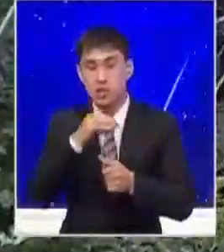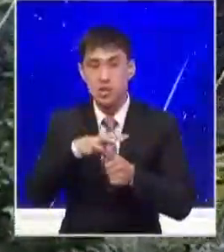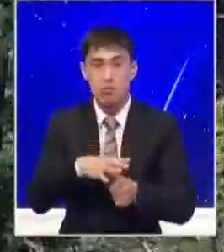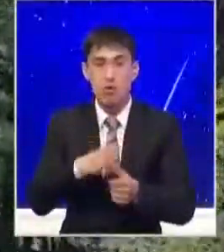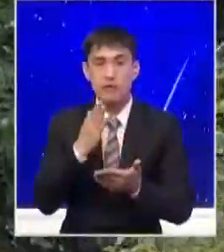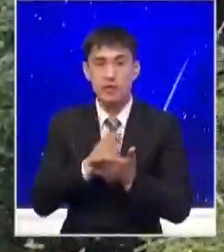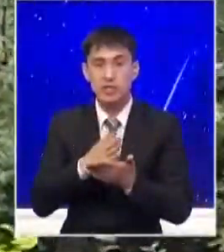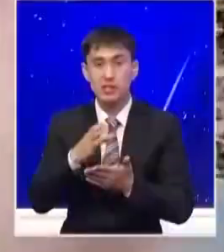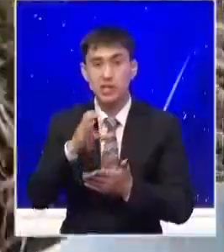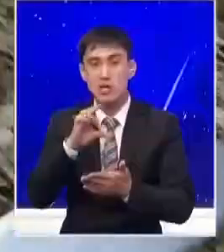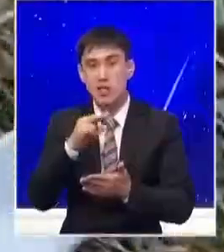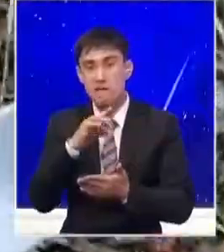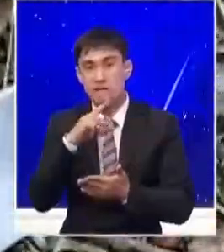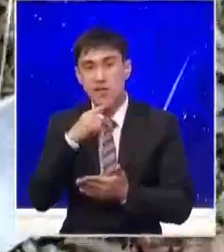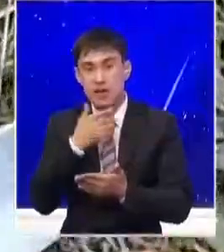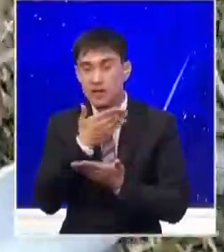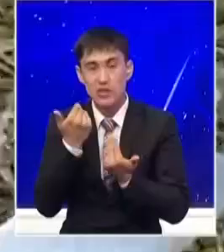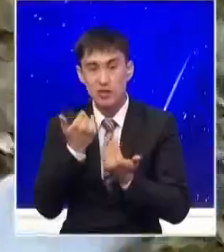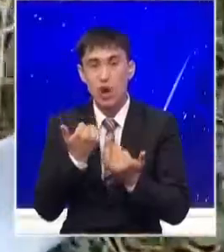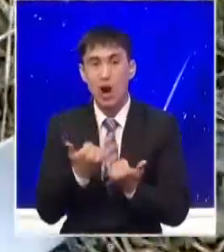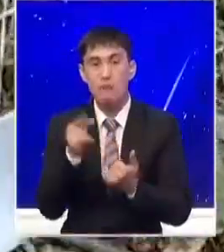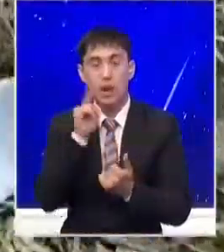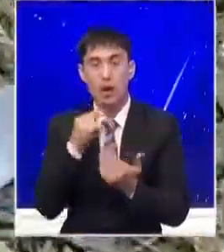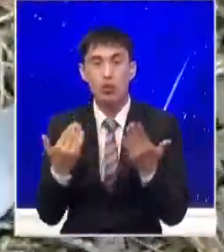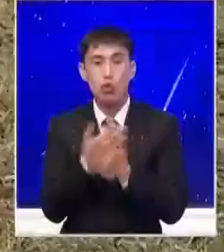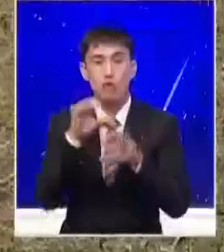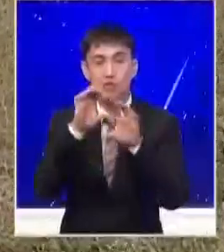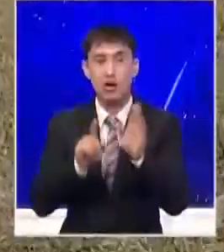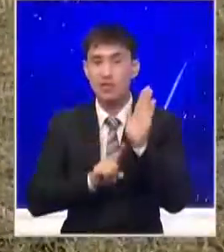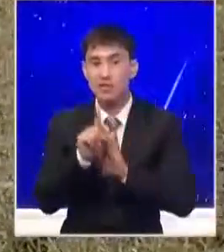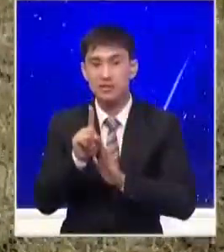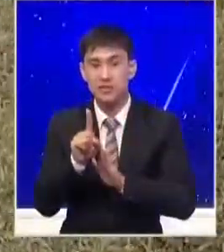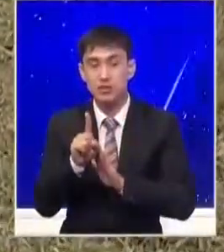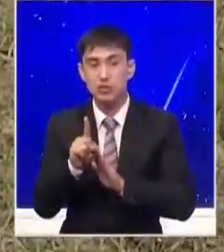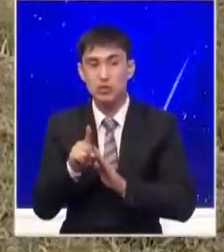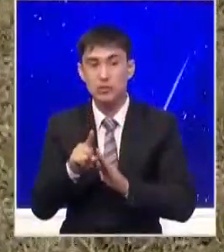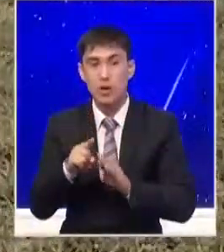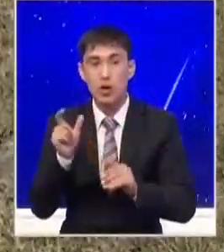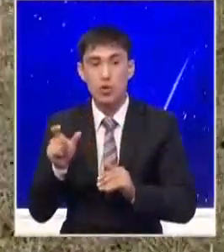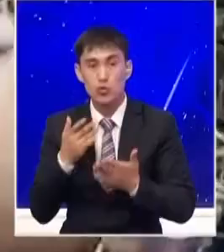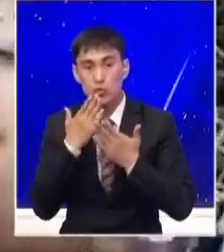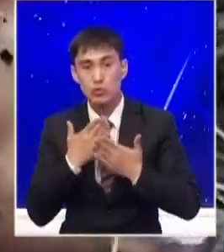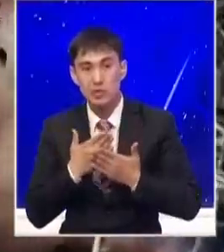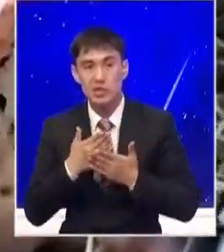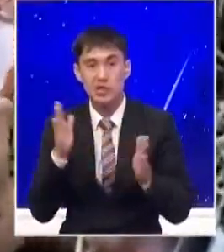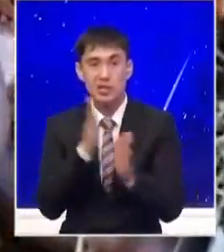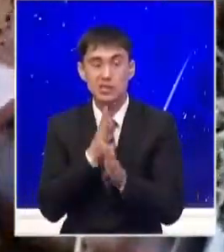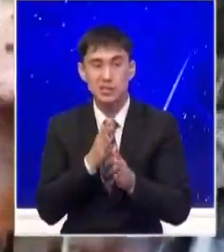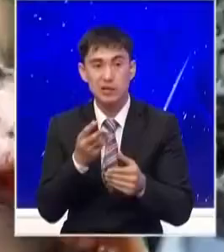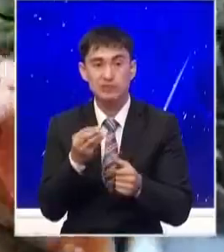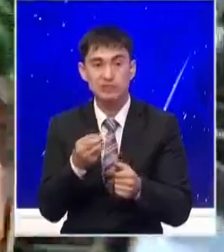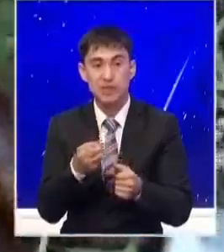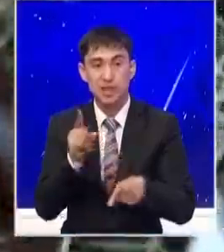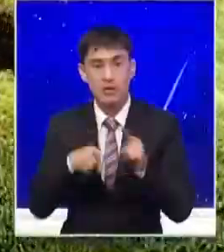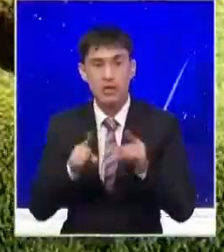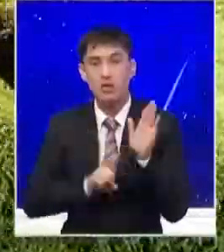Ядовитые сорта практически не встречаются. А пока новый закон не вступил в силу, предприимчивые любители лесных даров наверняка